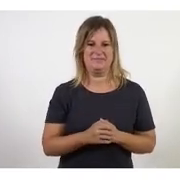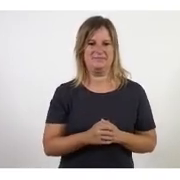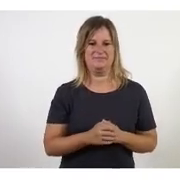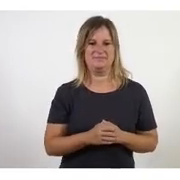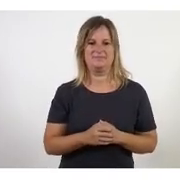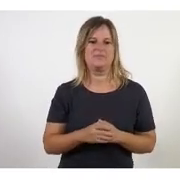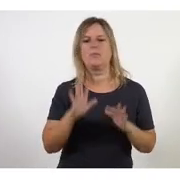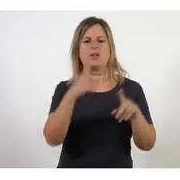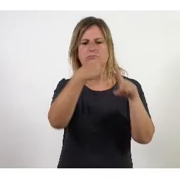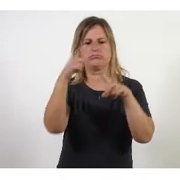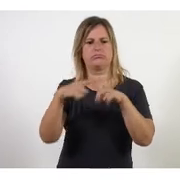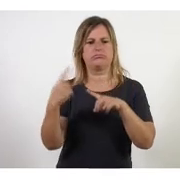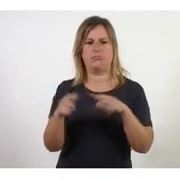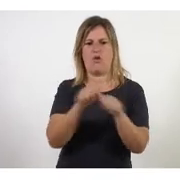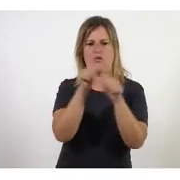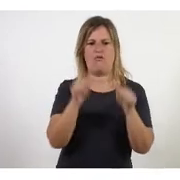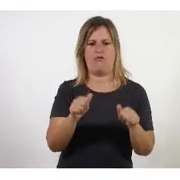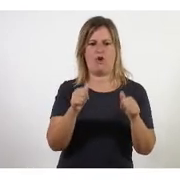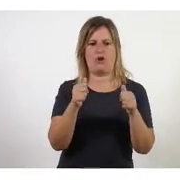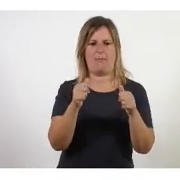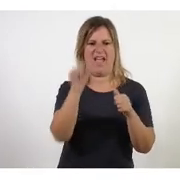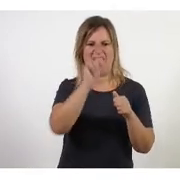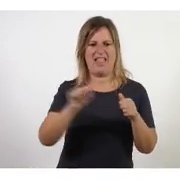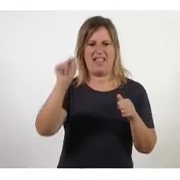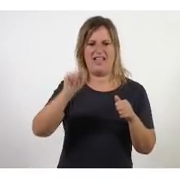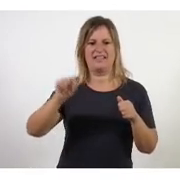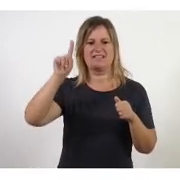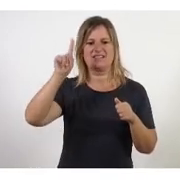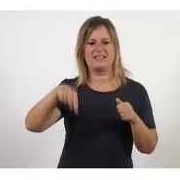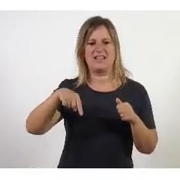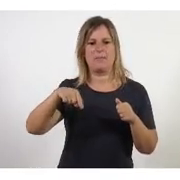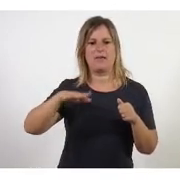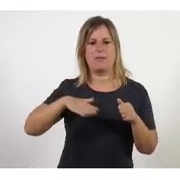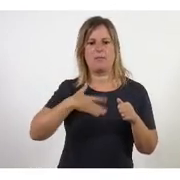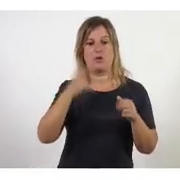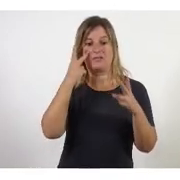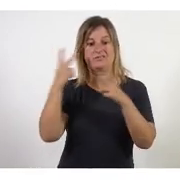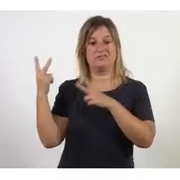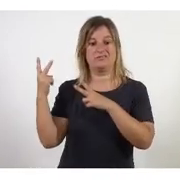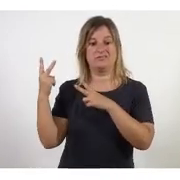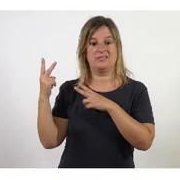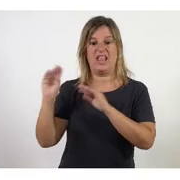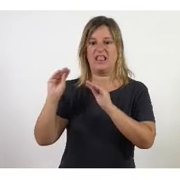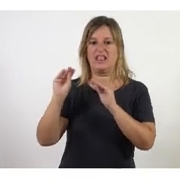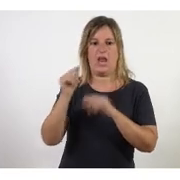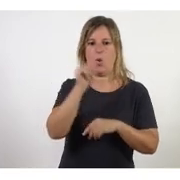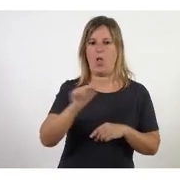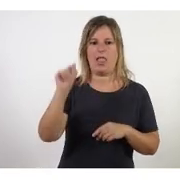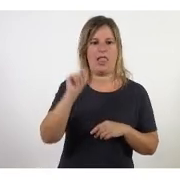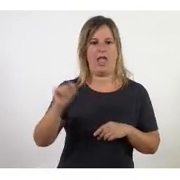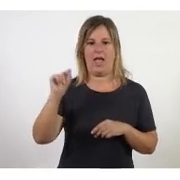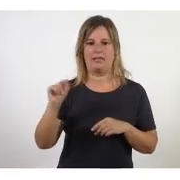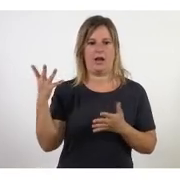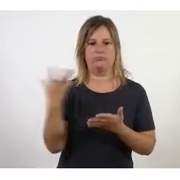Vale? Però teniu per escollir i fins i tot aquesta aplicació, ho deixo apuntat, us permetria carregar les vostres pròpies tipografies, però això ja és